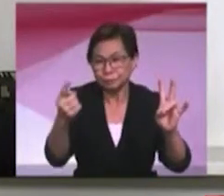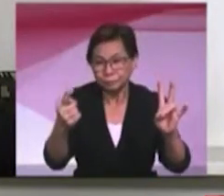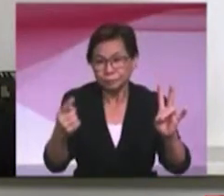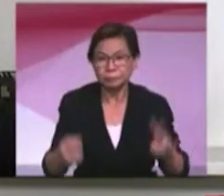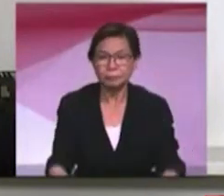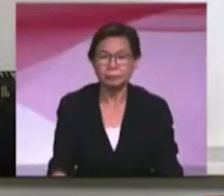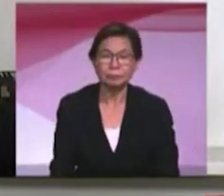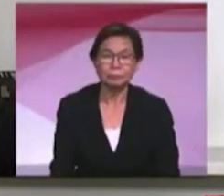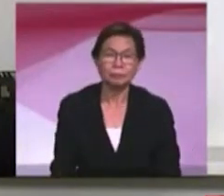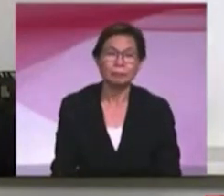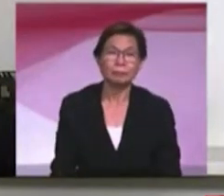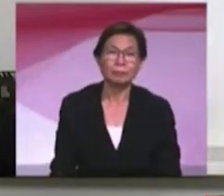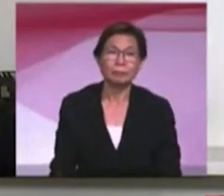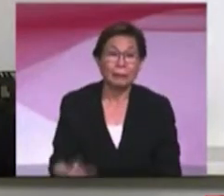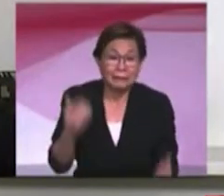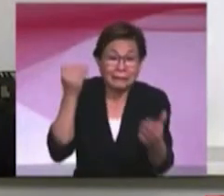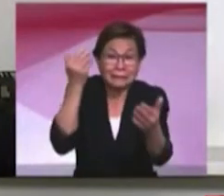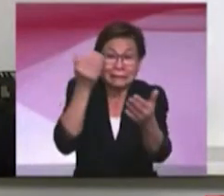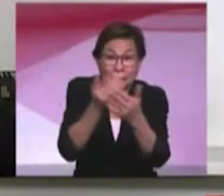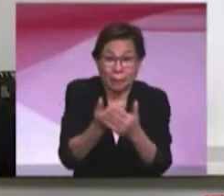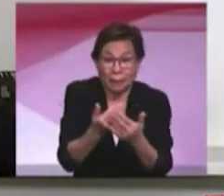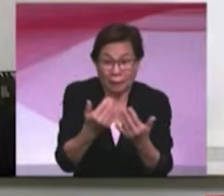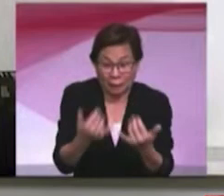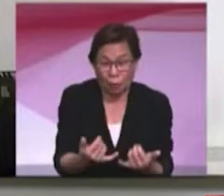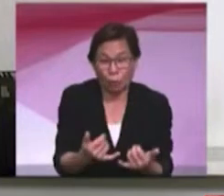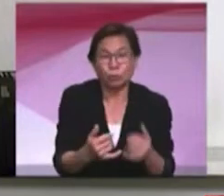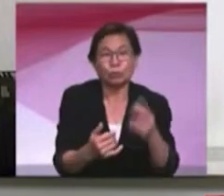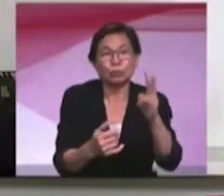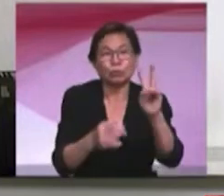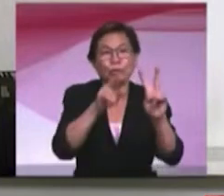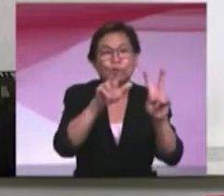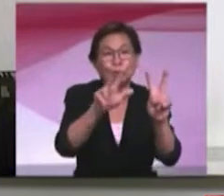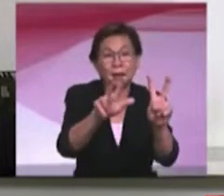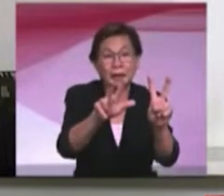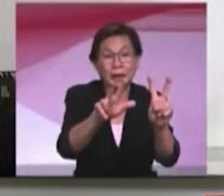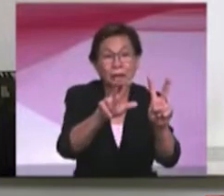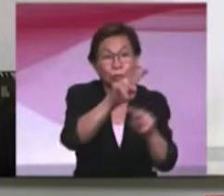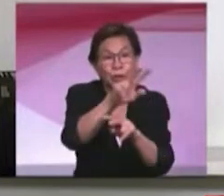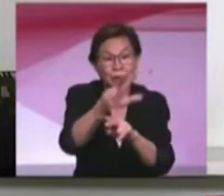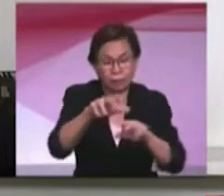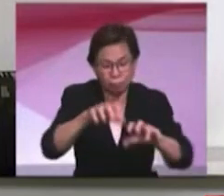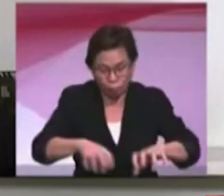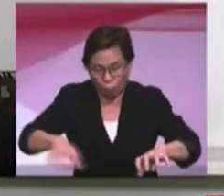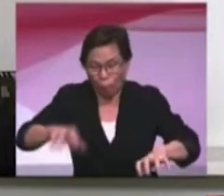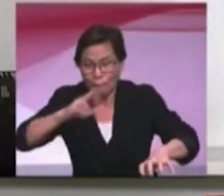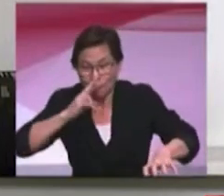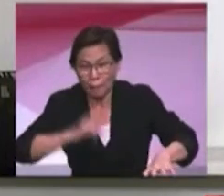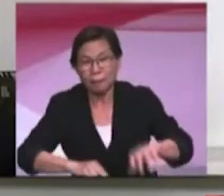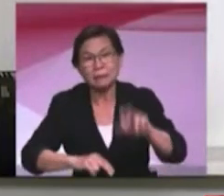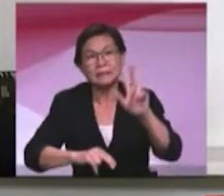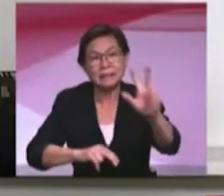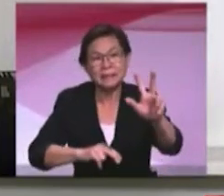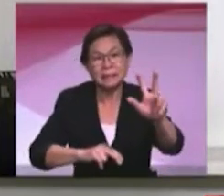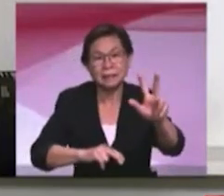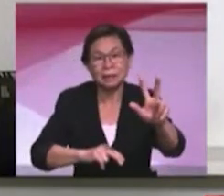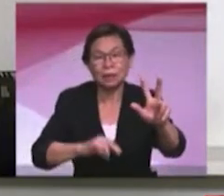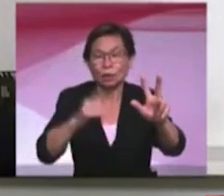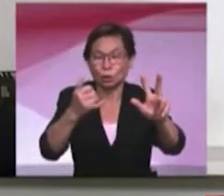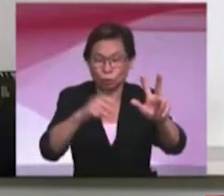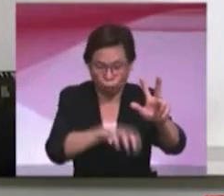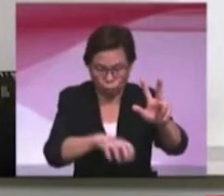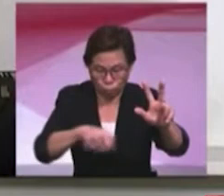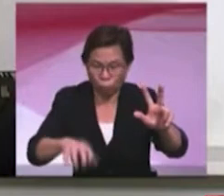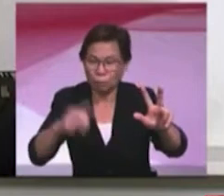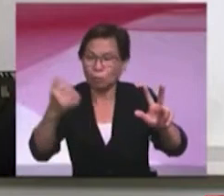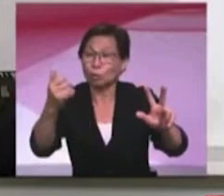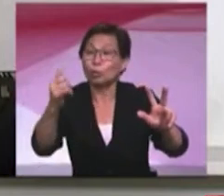Januari. Sehingga kini sebanyak 23 daerah berada di dalam zon merah, 3 daerah